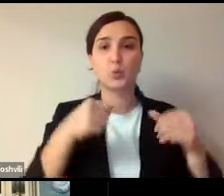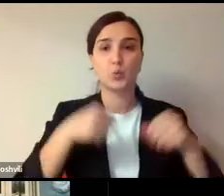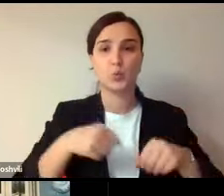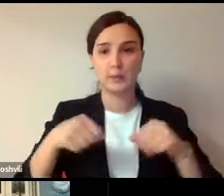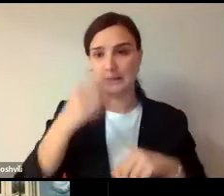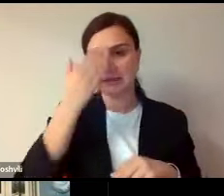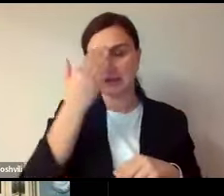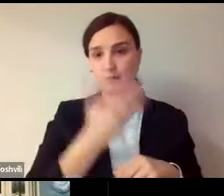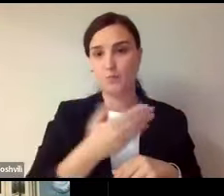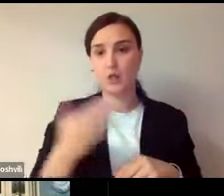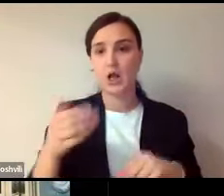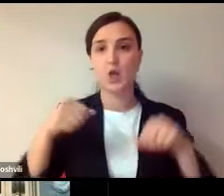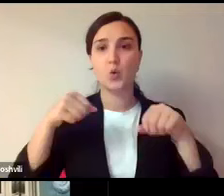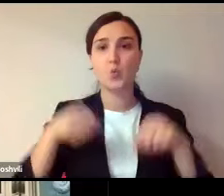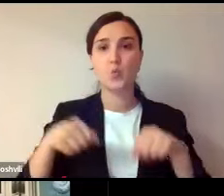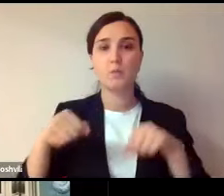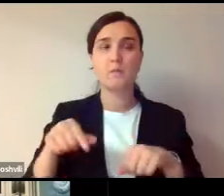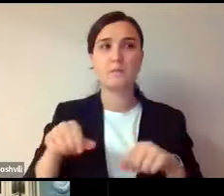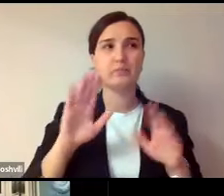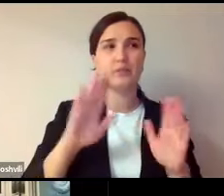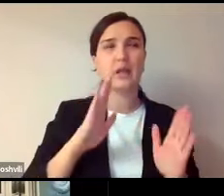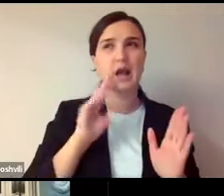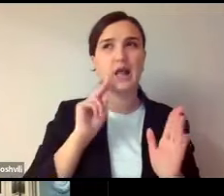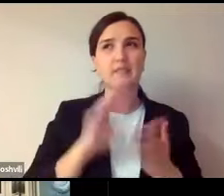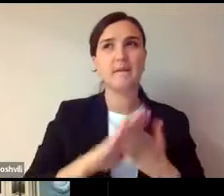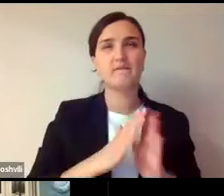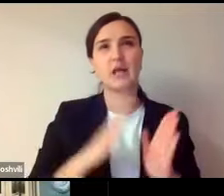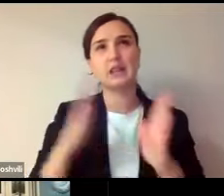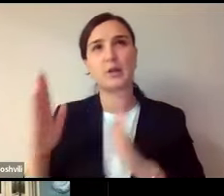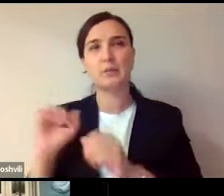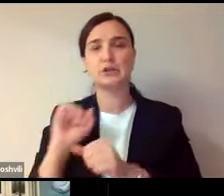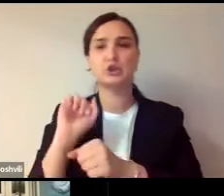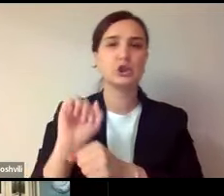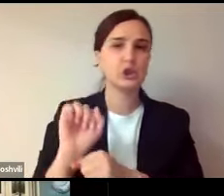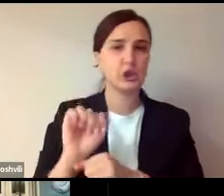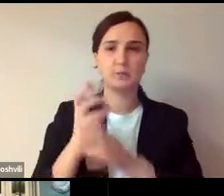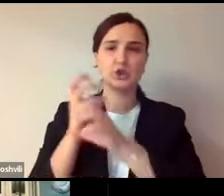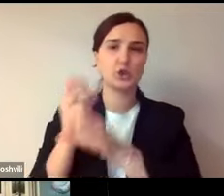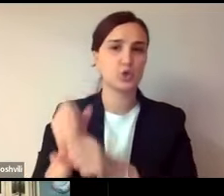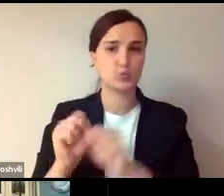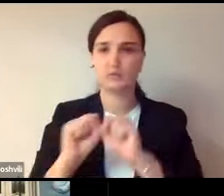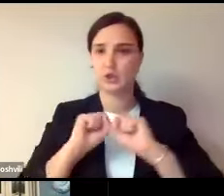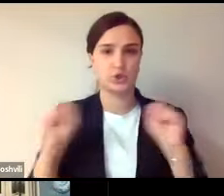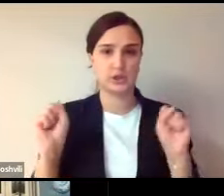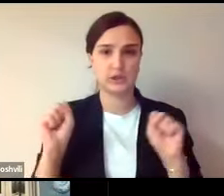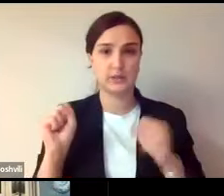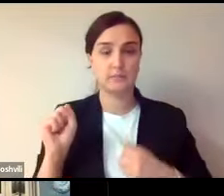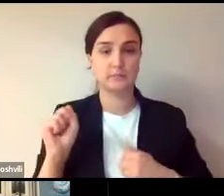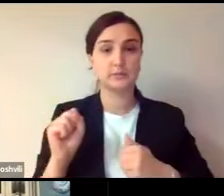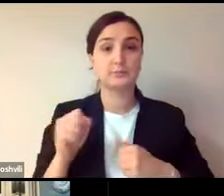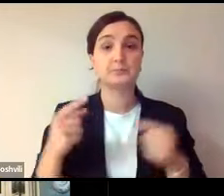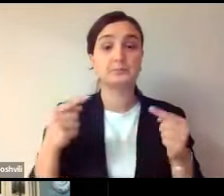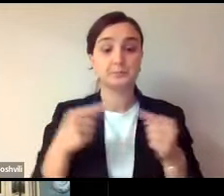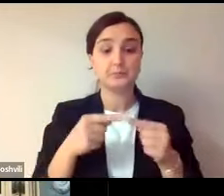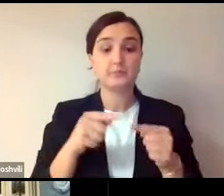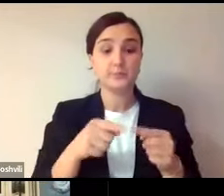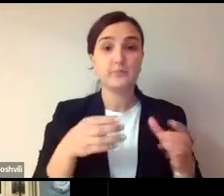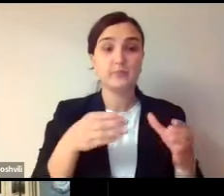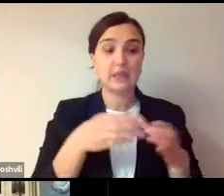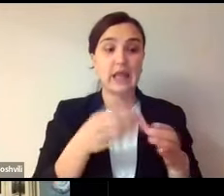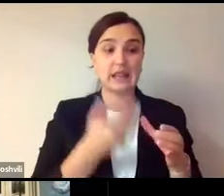სამოქალაქო უფლებებს, რომლის გადავადება, შეჩერება, შეზღუდვა არ შეიძლება. ჩვენ იმის თქვა გვინდა, რომ ზუსტად ამ კატეგორიის